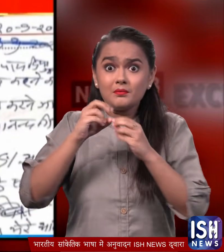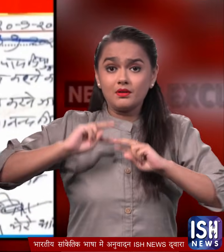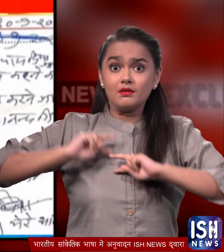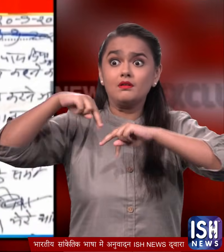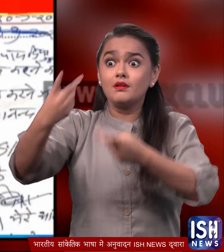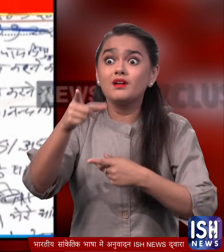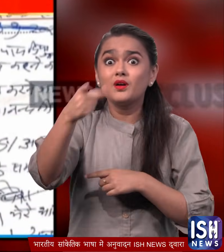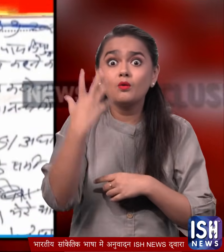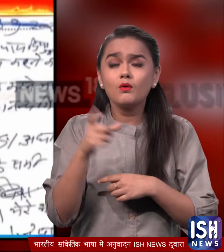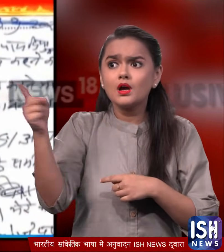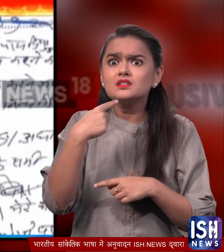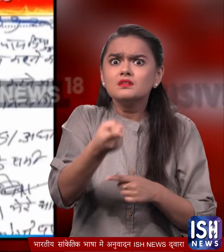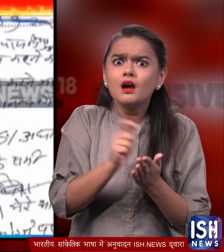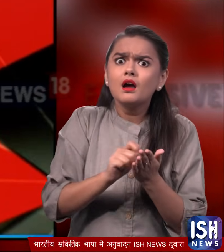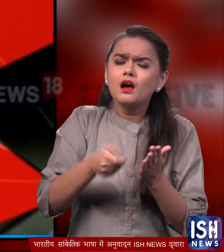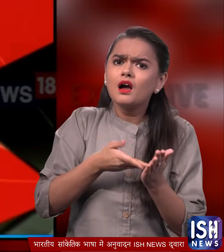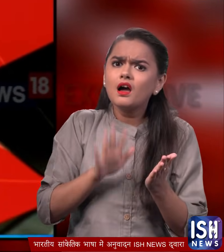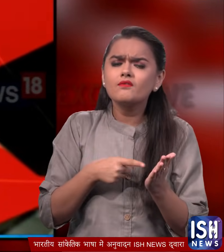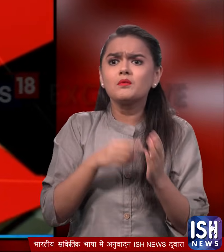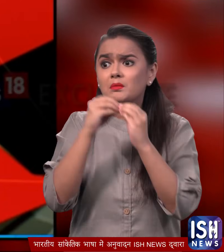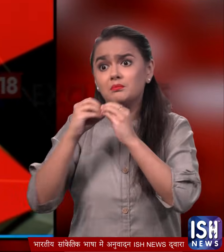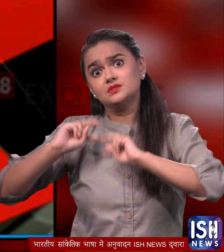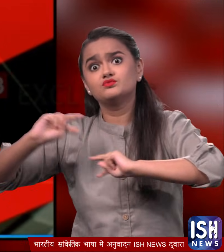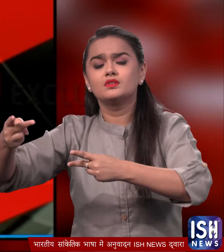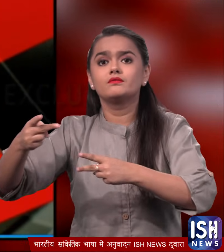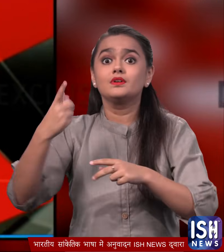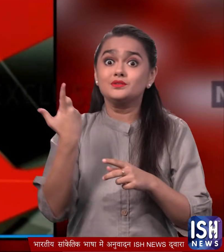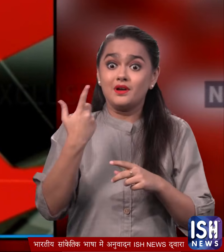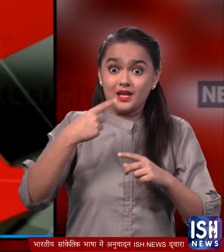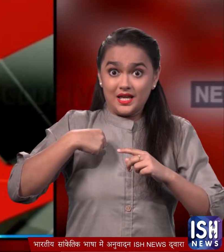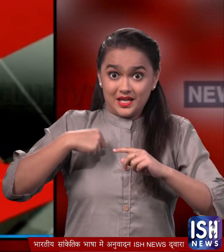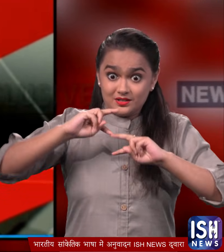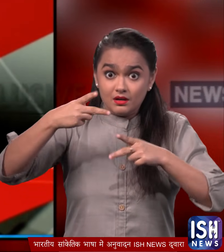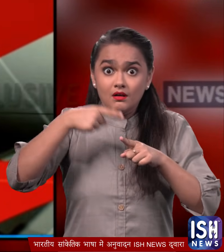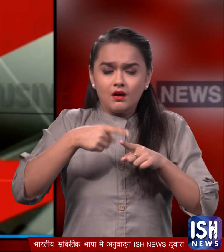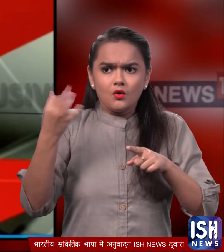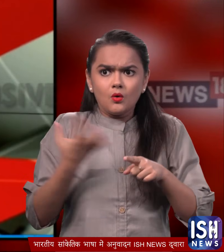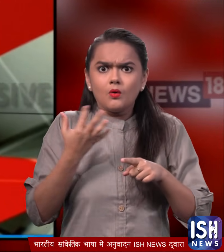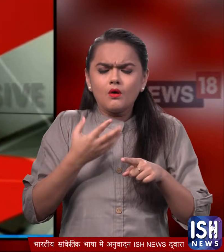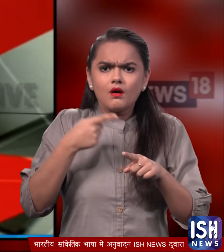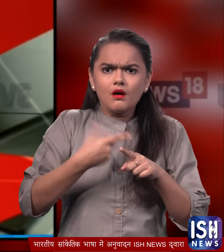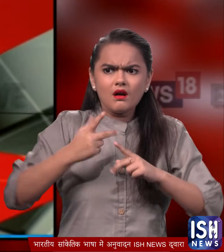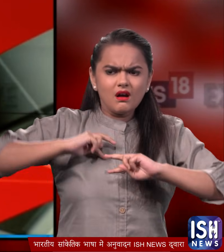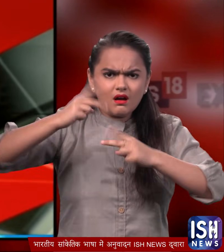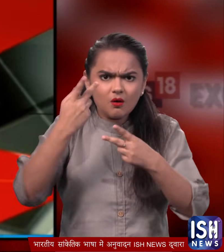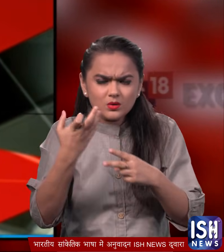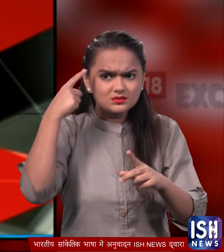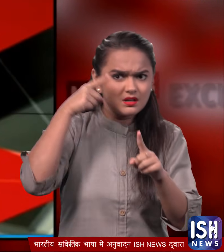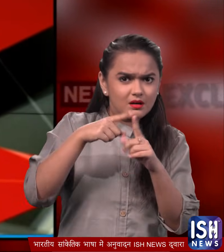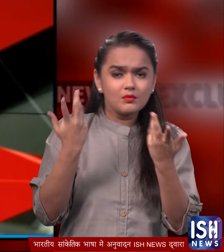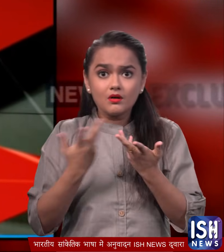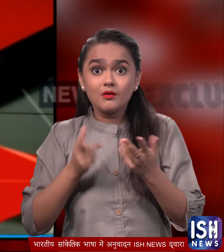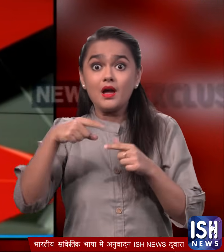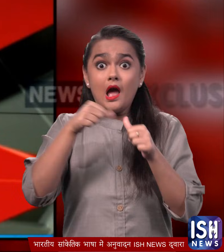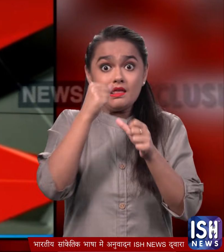उनका उत्तराधिकारी बनाने की बात लिखी है। और इसीलिए अब नरेंद्र गिरी के उत्तराधिकारी का मामला भी फंसता दिख रहा है। खबर है कि पुलिस ने इस बारे में भी